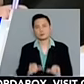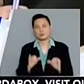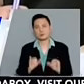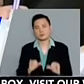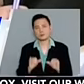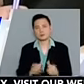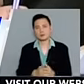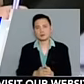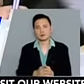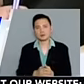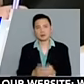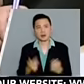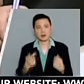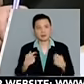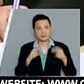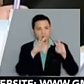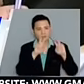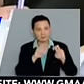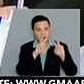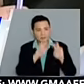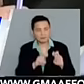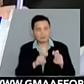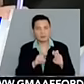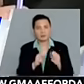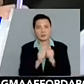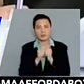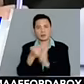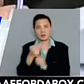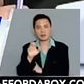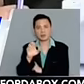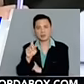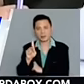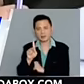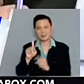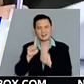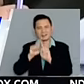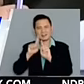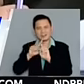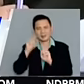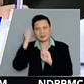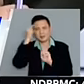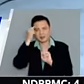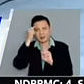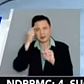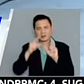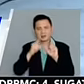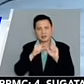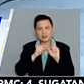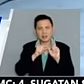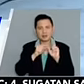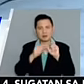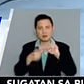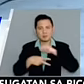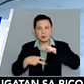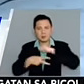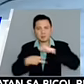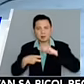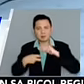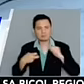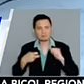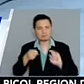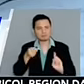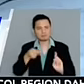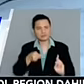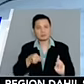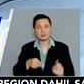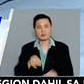at hacking activities, lalo na sa mga government websites. Eh kung yung iba sa atin, eh, hirap na hirap kumuha ng national